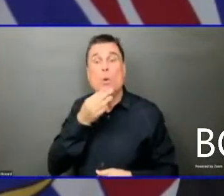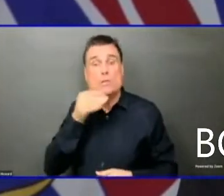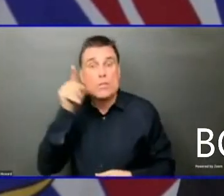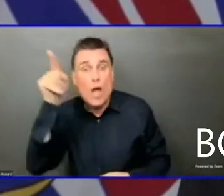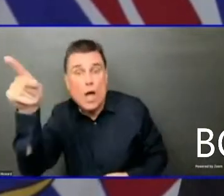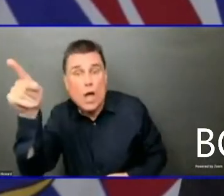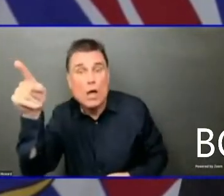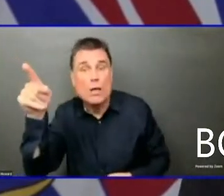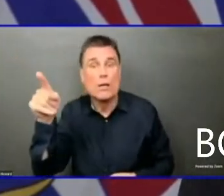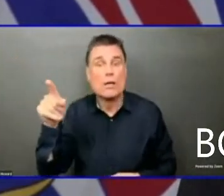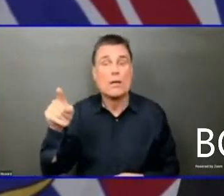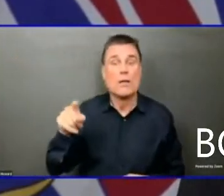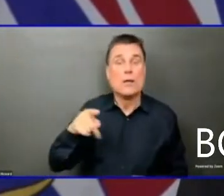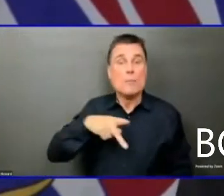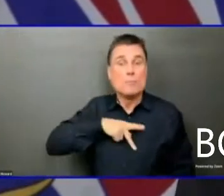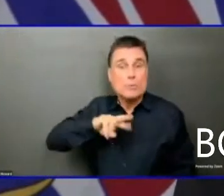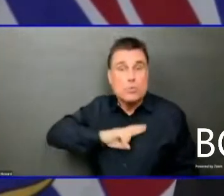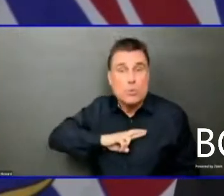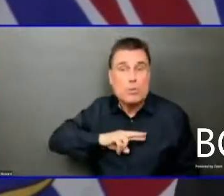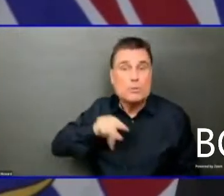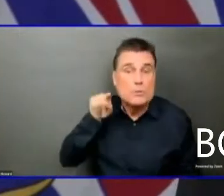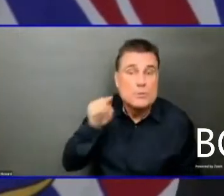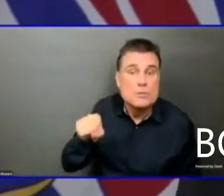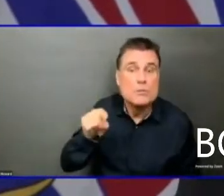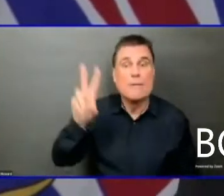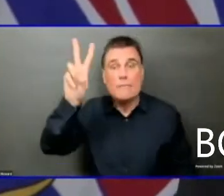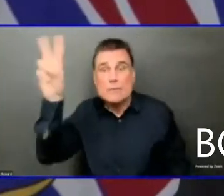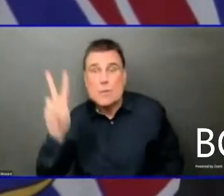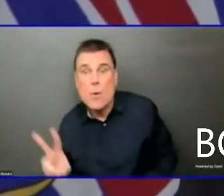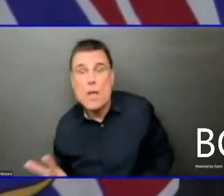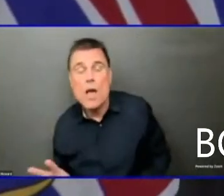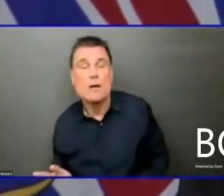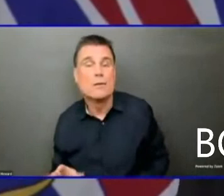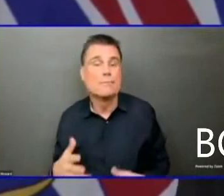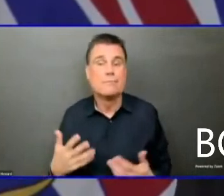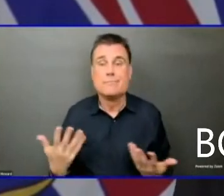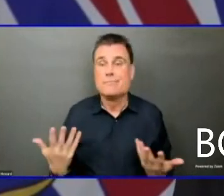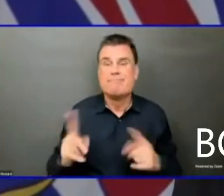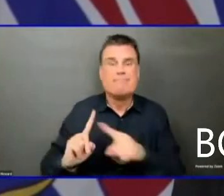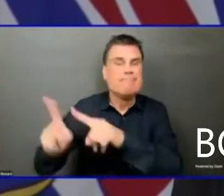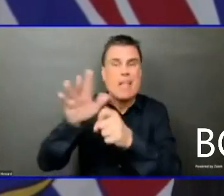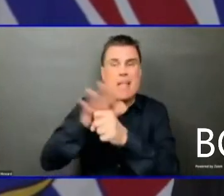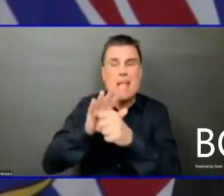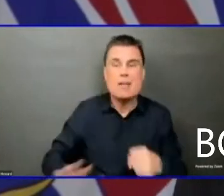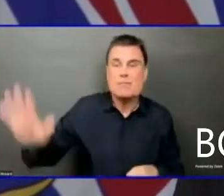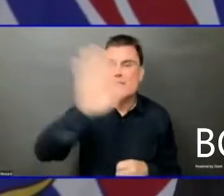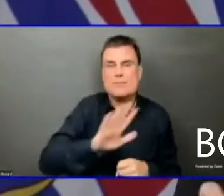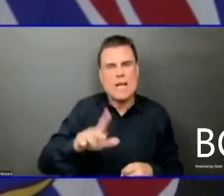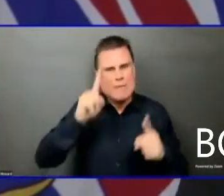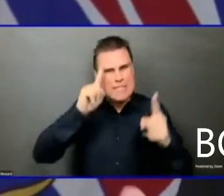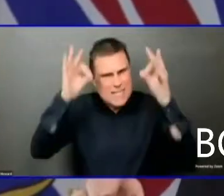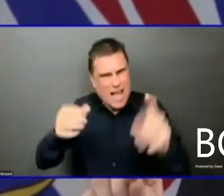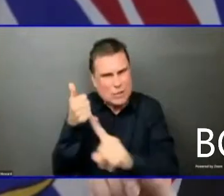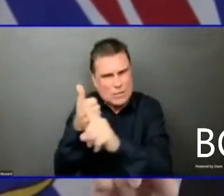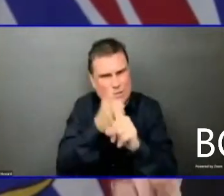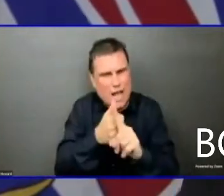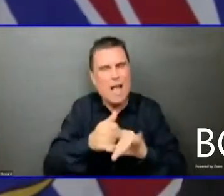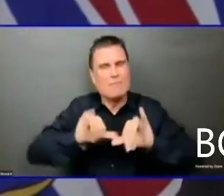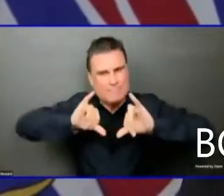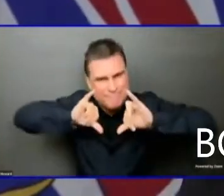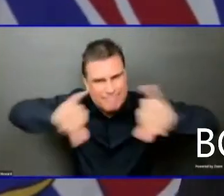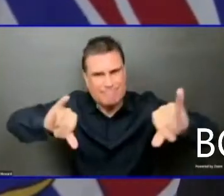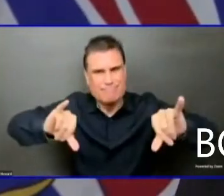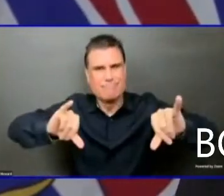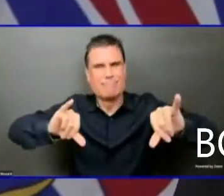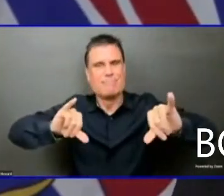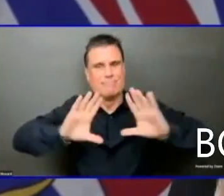the difference. 我所有的 We 选 all 择都在 want 我 to 们 get 手上 to the， days 希望 where 大 these 家 orders can be lifted. 能够帮助 As we 一 look 起 towards the end of this